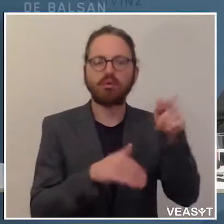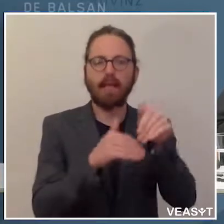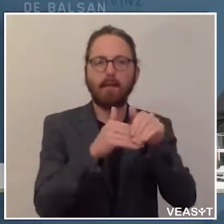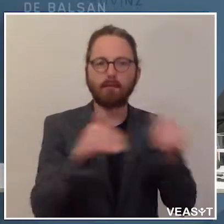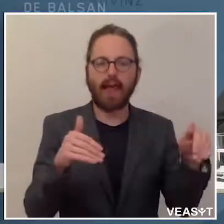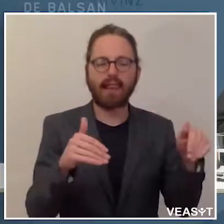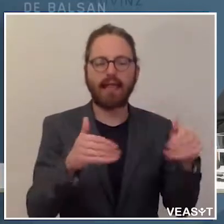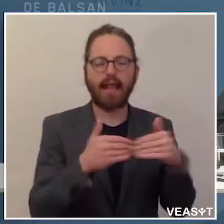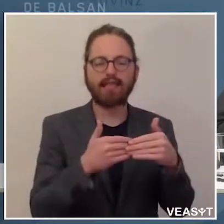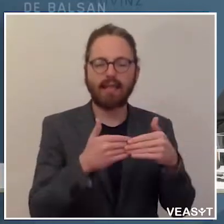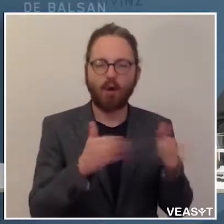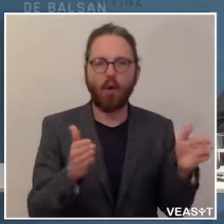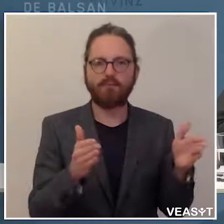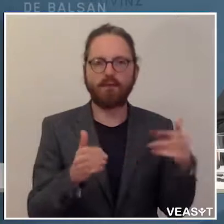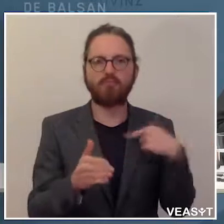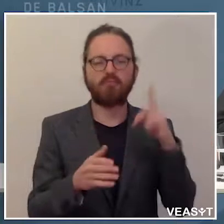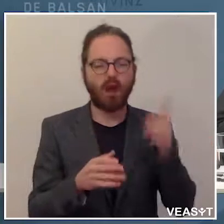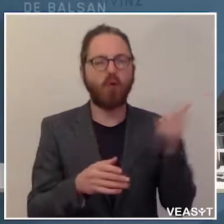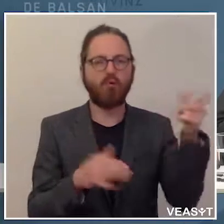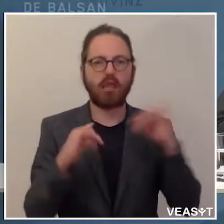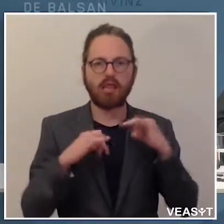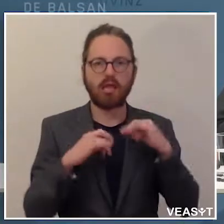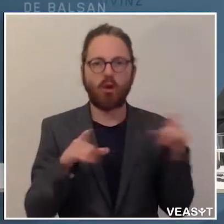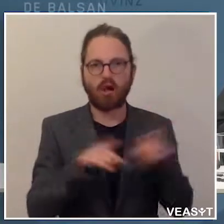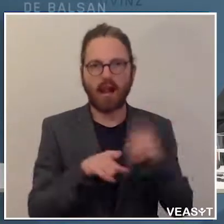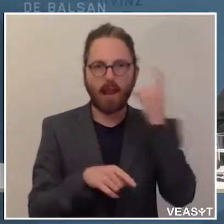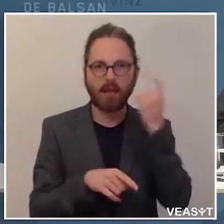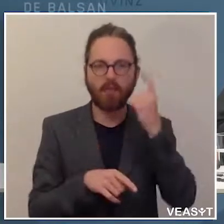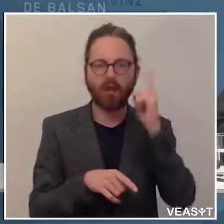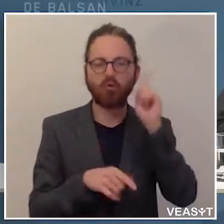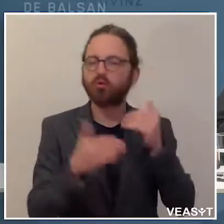tema il sound system hospital